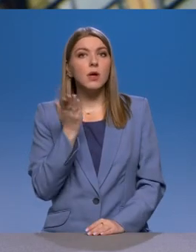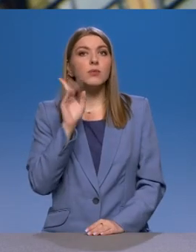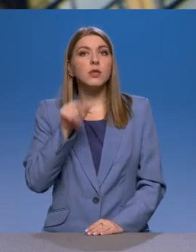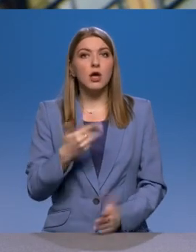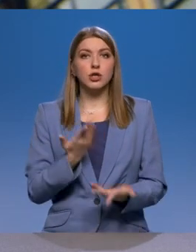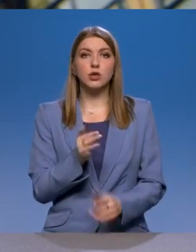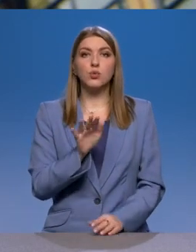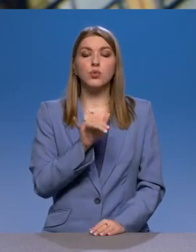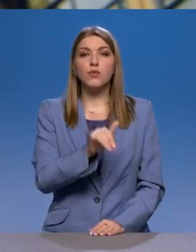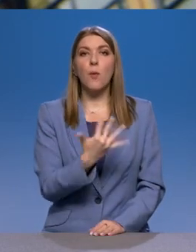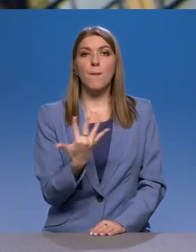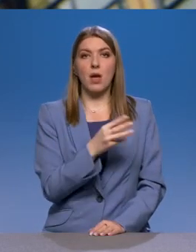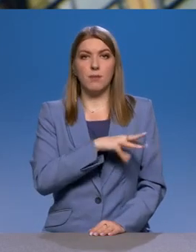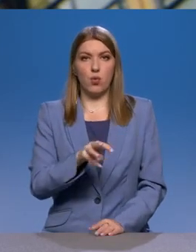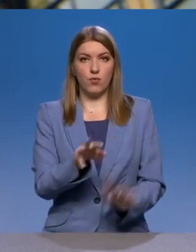мы не знаем, откуда они